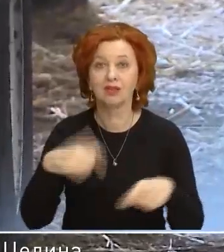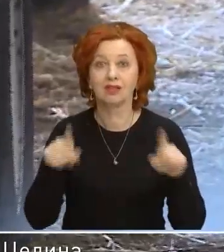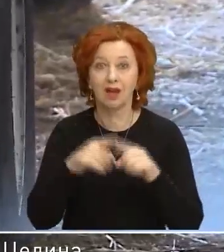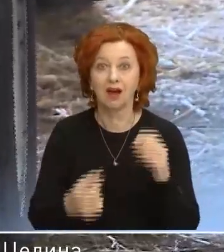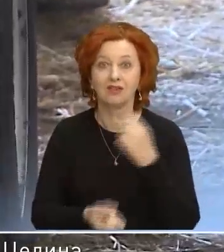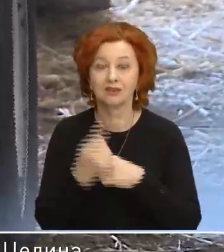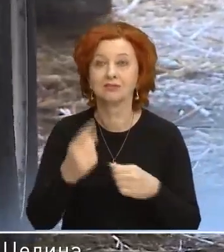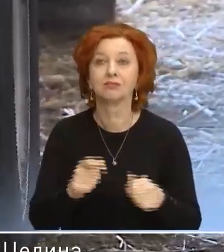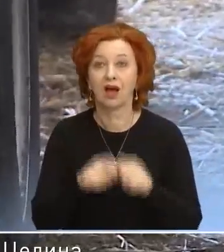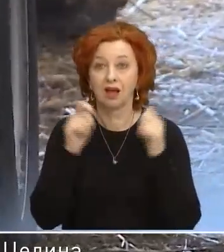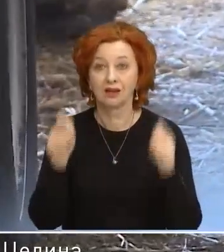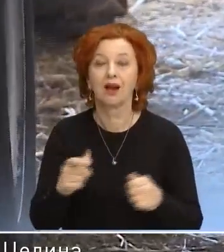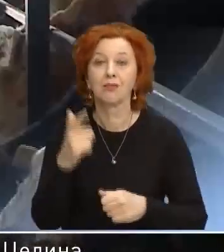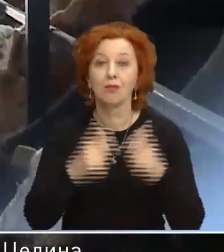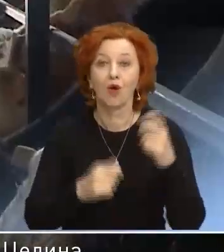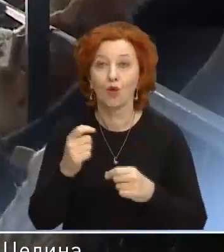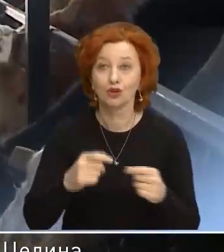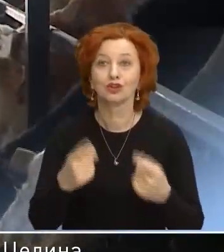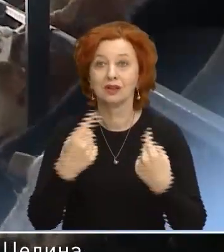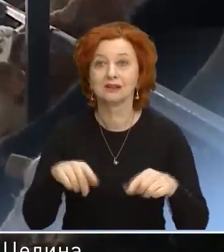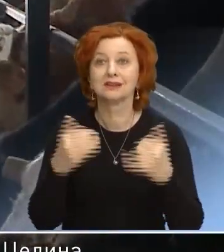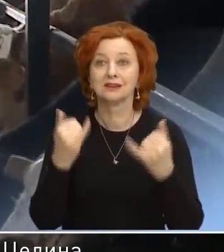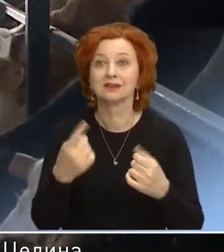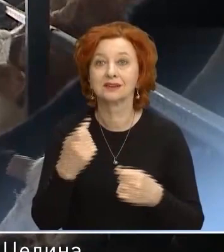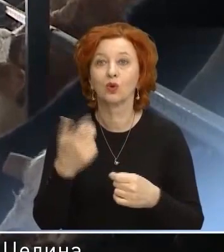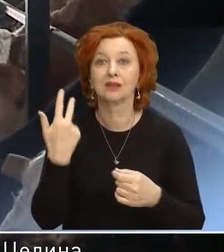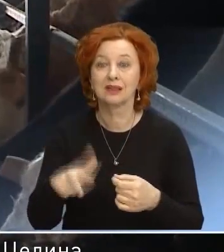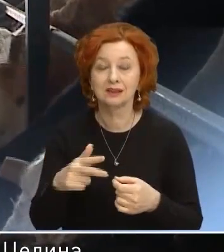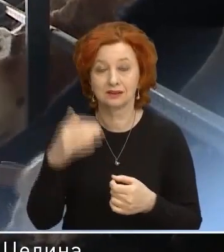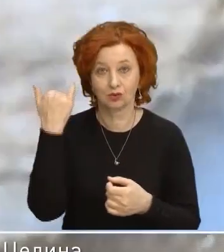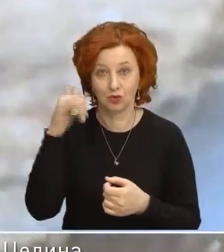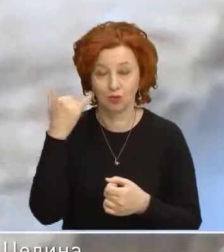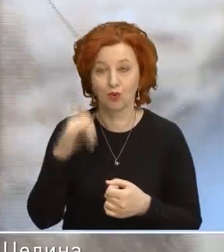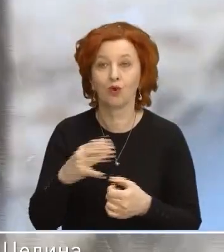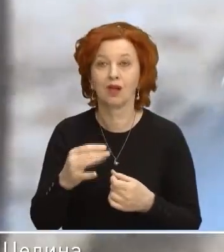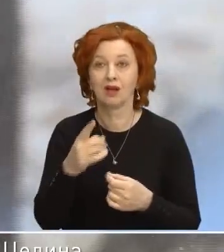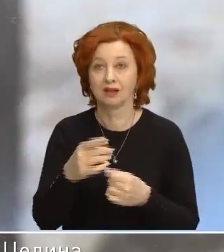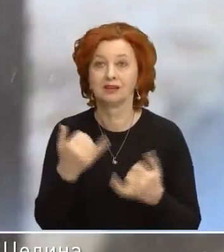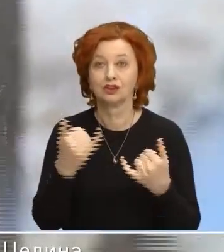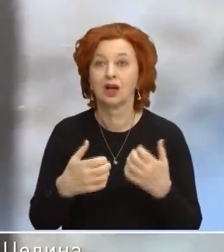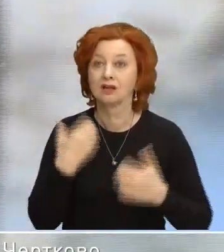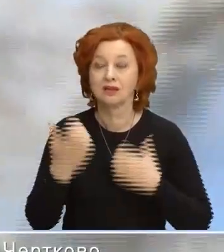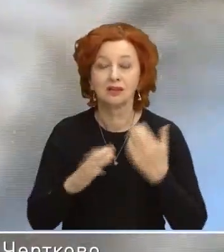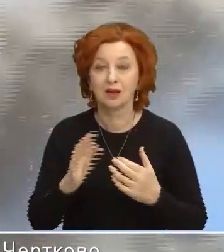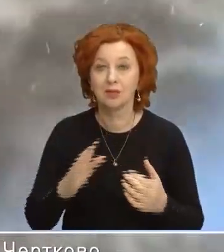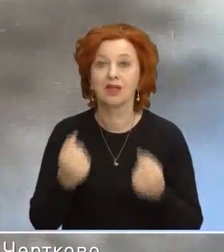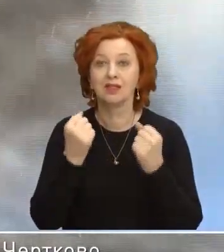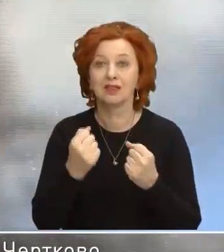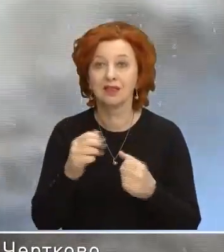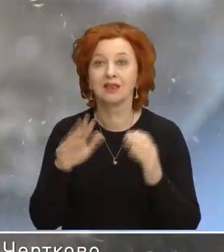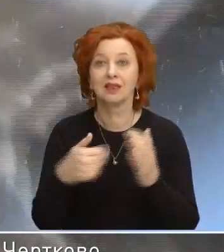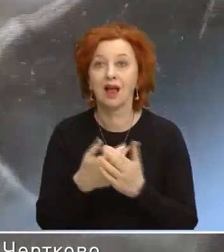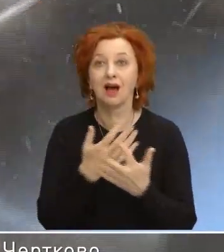идея создать свое молочное стадо, в котором сегодня уже 130 буренок. О надоях говорить пока не торопятся, так как держат для